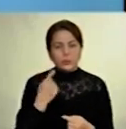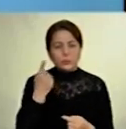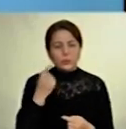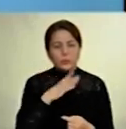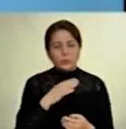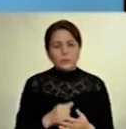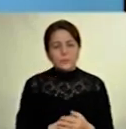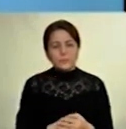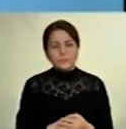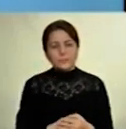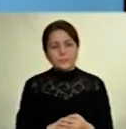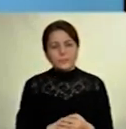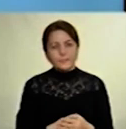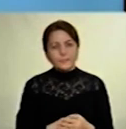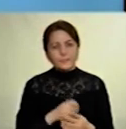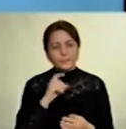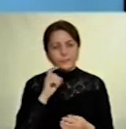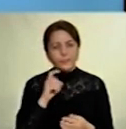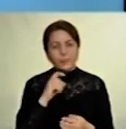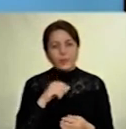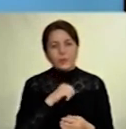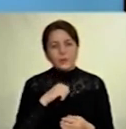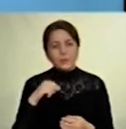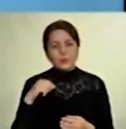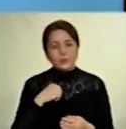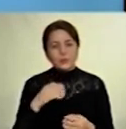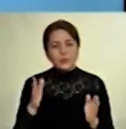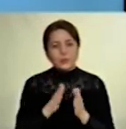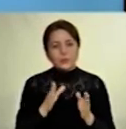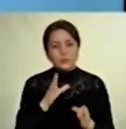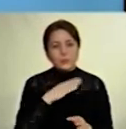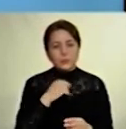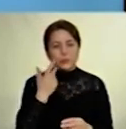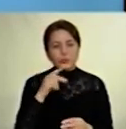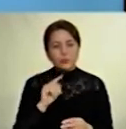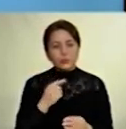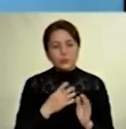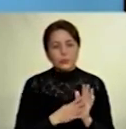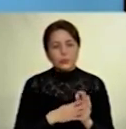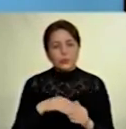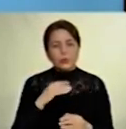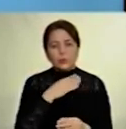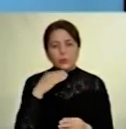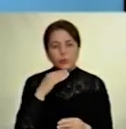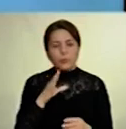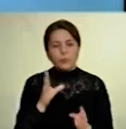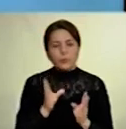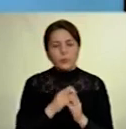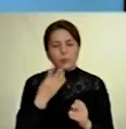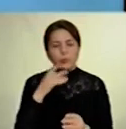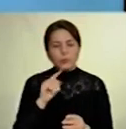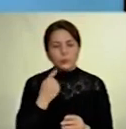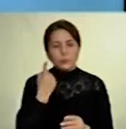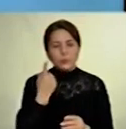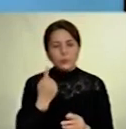bo'ldi. Demek x eng kami bilan 3.9 va ortig'i bilan